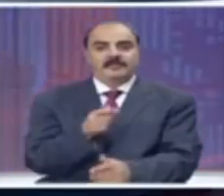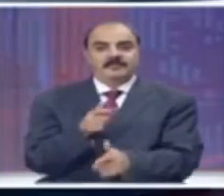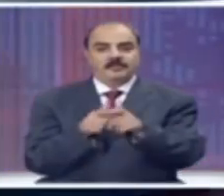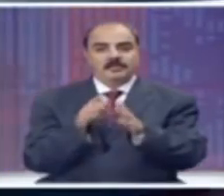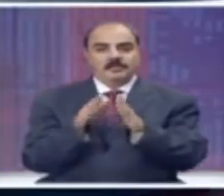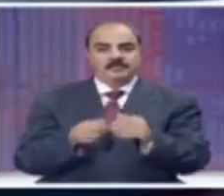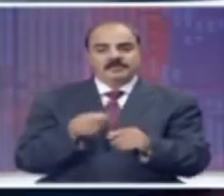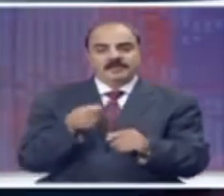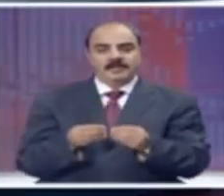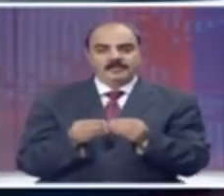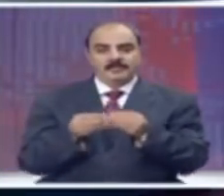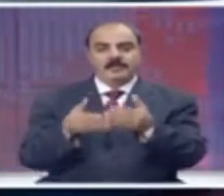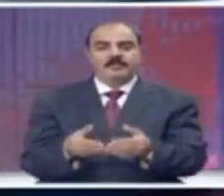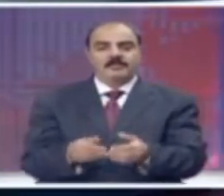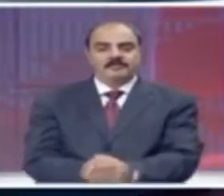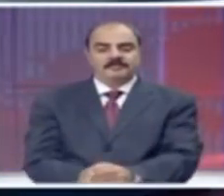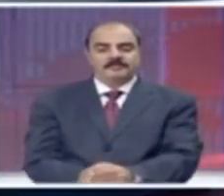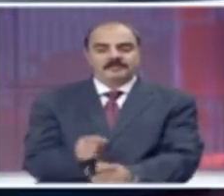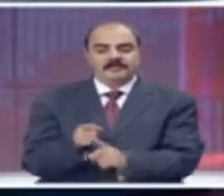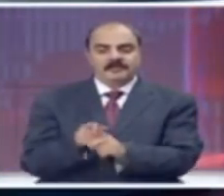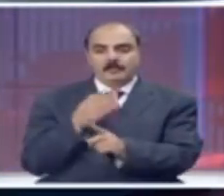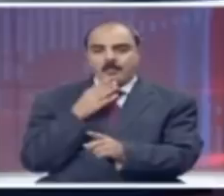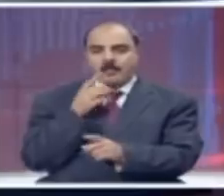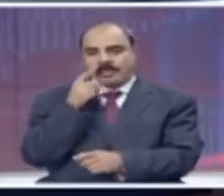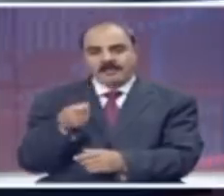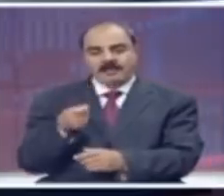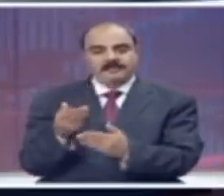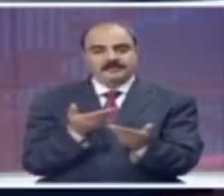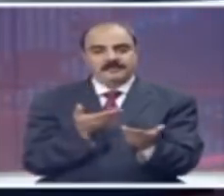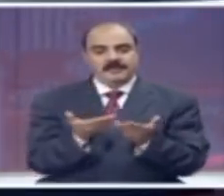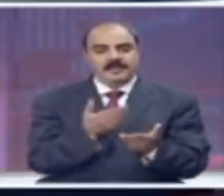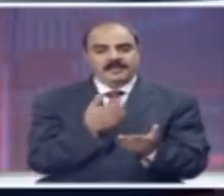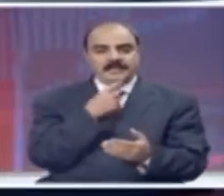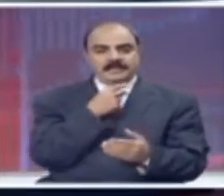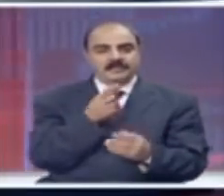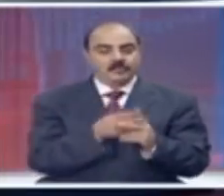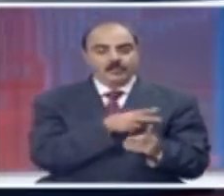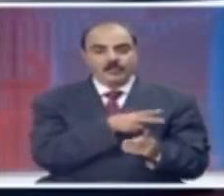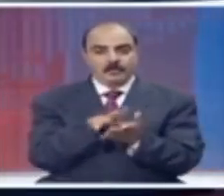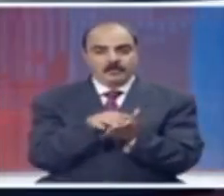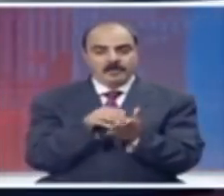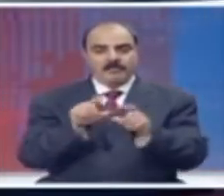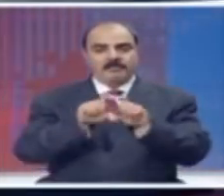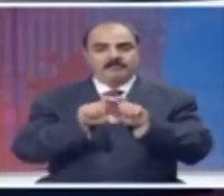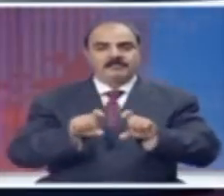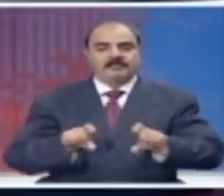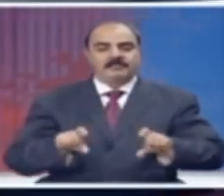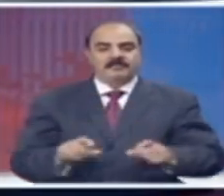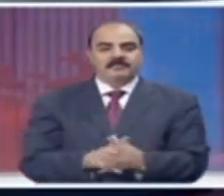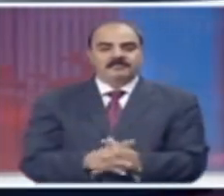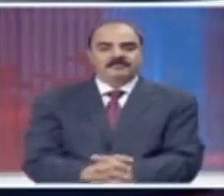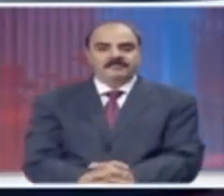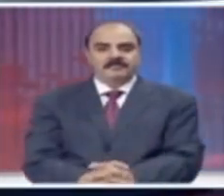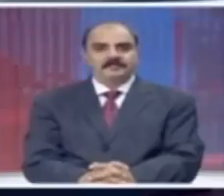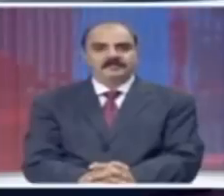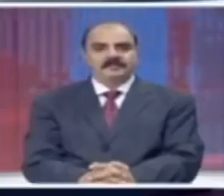الخامسة من التلفزيون المصري. أهلا بحضراتكم، أهلا بكم. أهلا بك ياسر، أهلا بسادة المشاهدين. نستهل هذه النشرة مشاهدي الكرام بأبرز ما